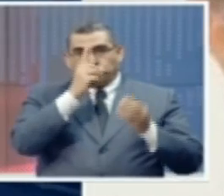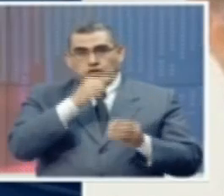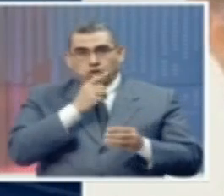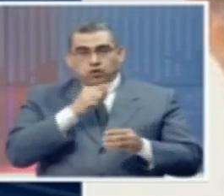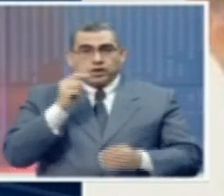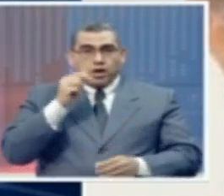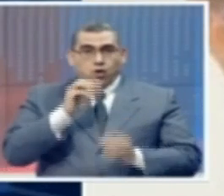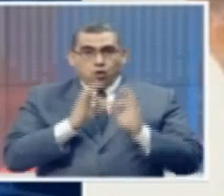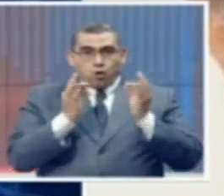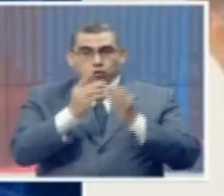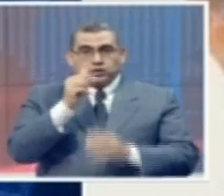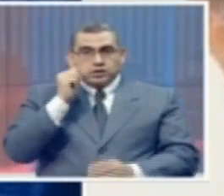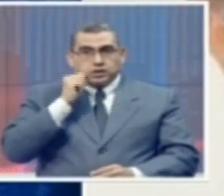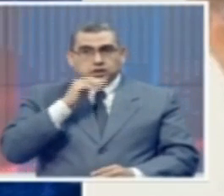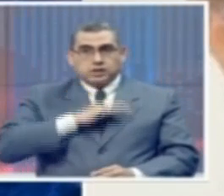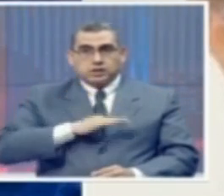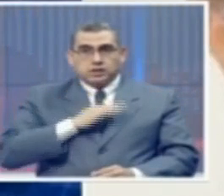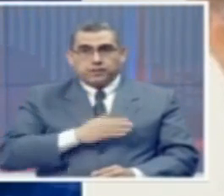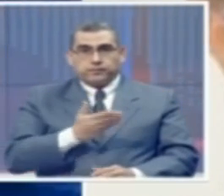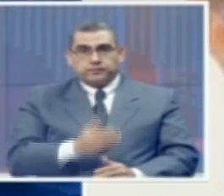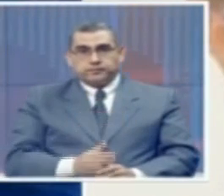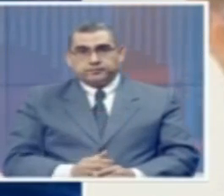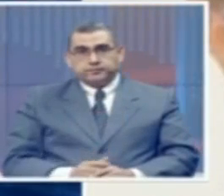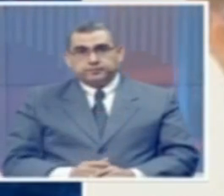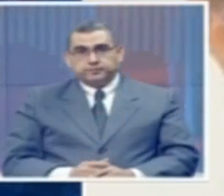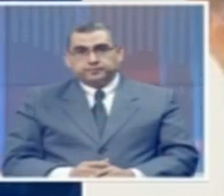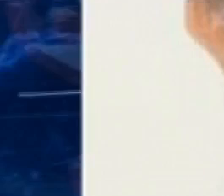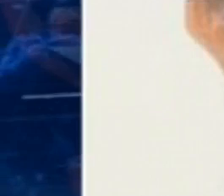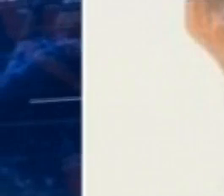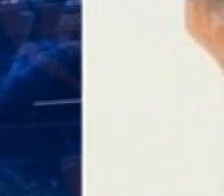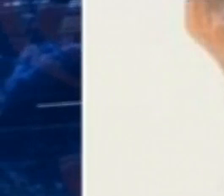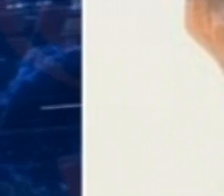جناته وألهم أهله ومحبيه الصبر والسلوان.